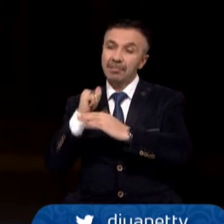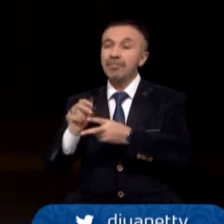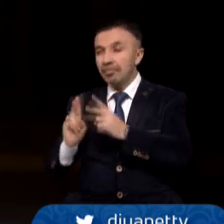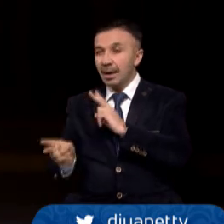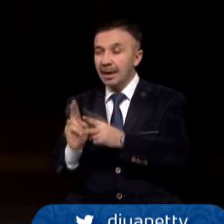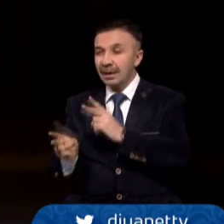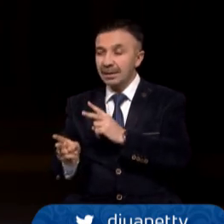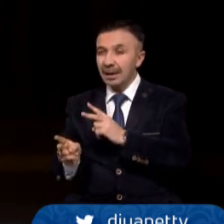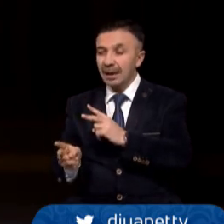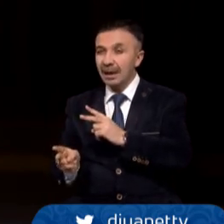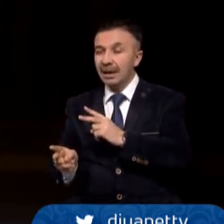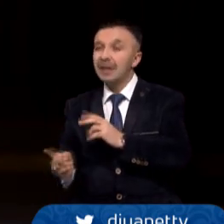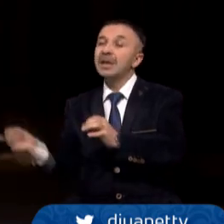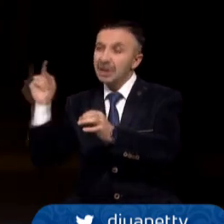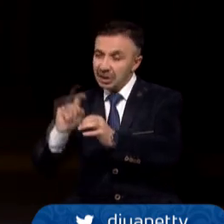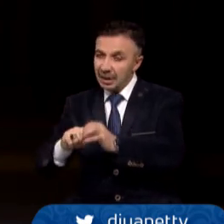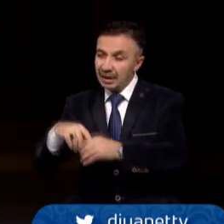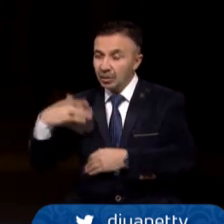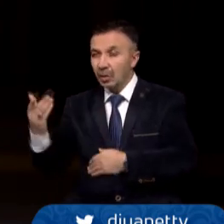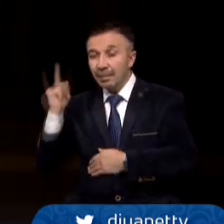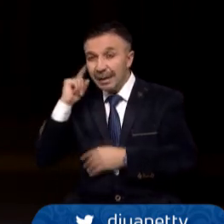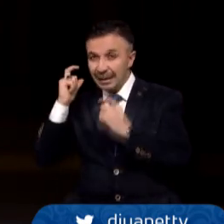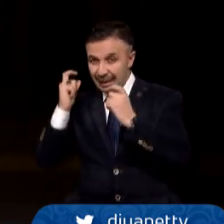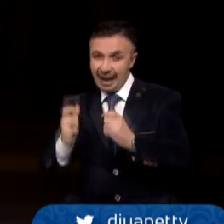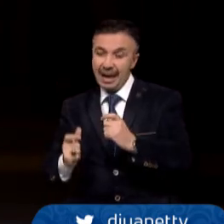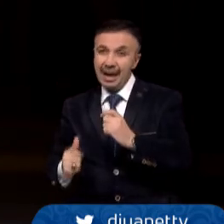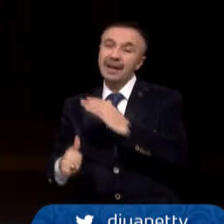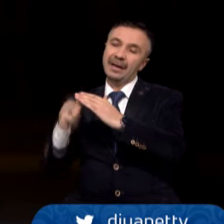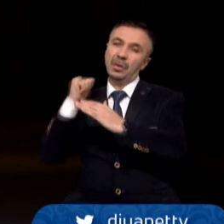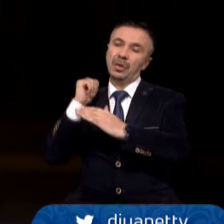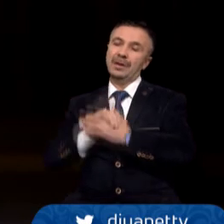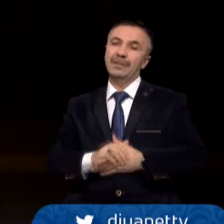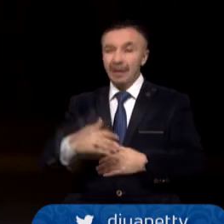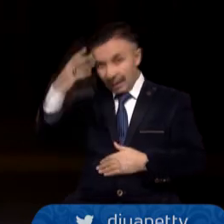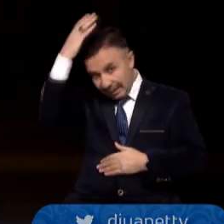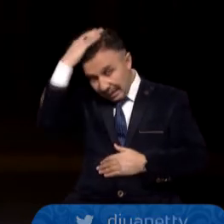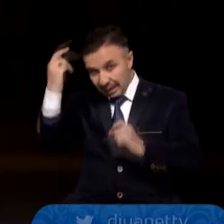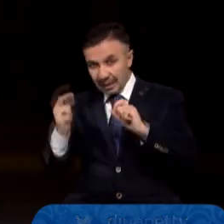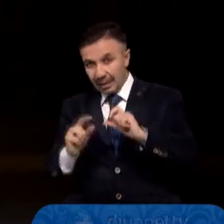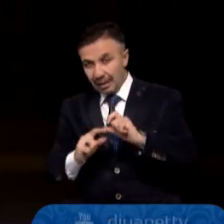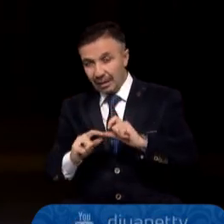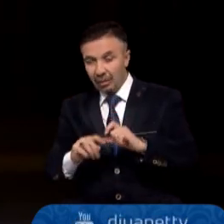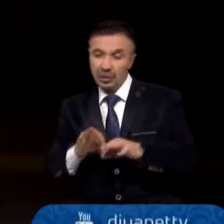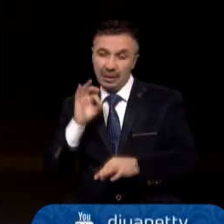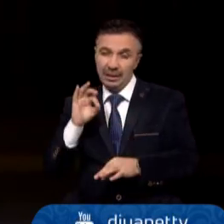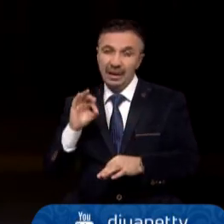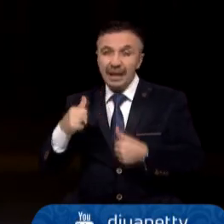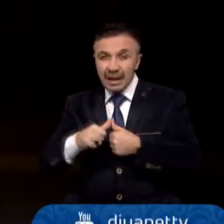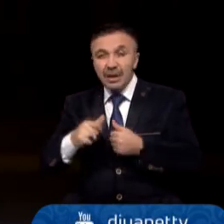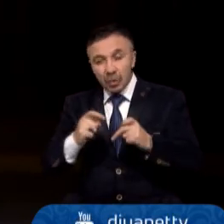döndüler bir kısmı da hicretten sonra Medine'ye döndürür Allah Hz Osman da